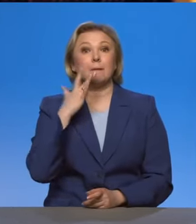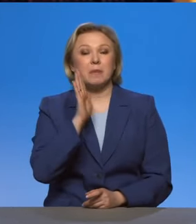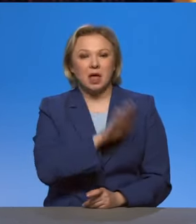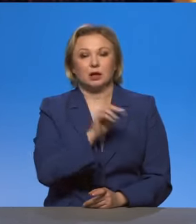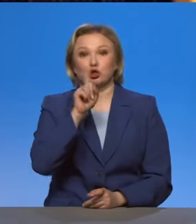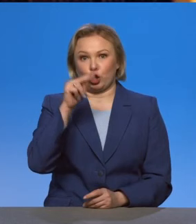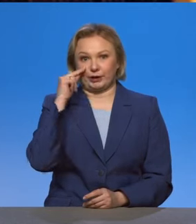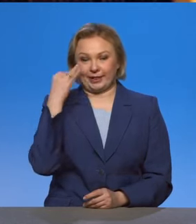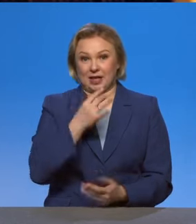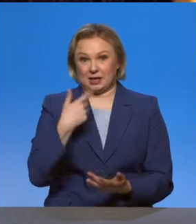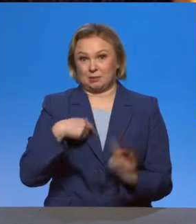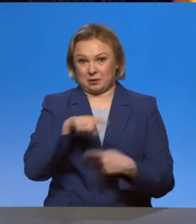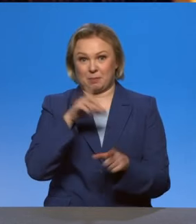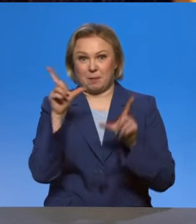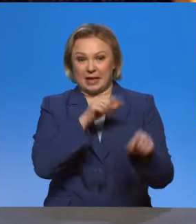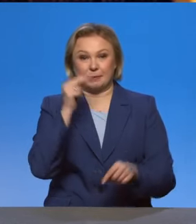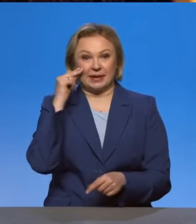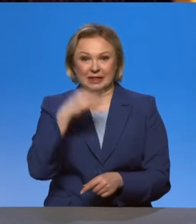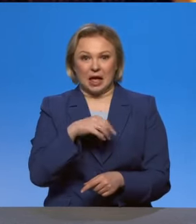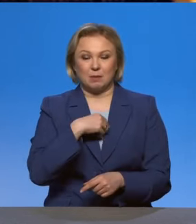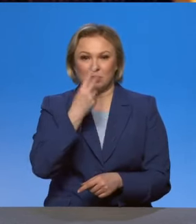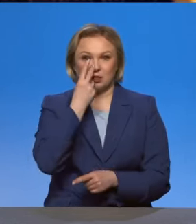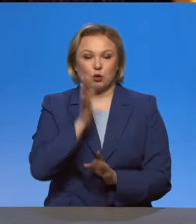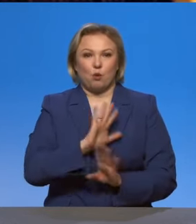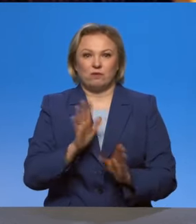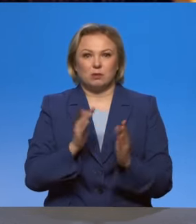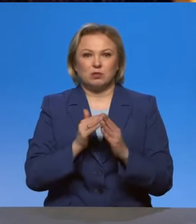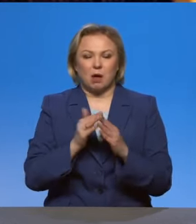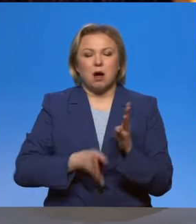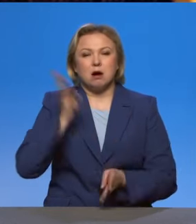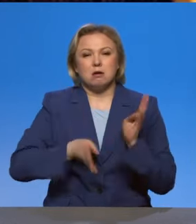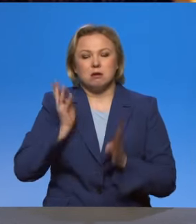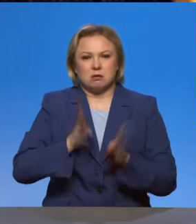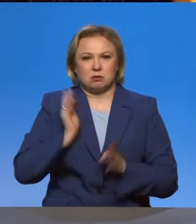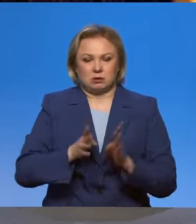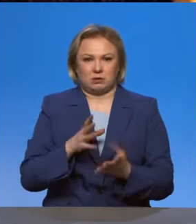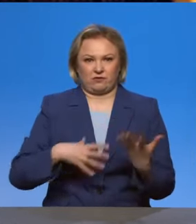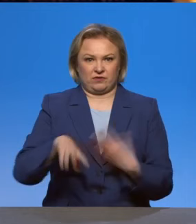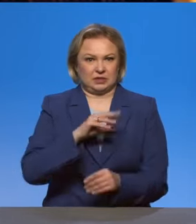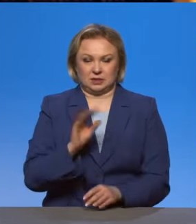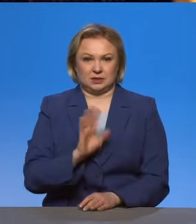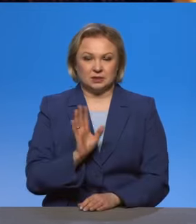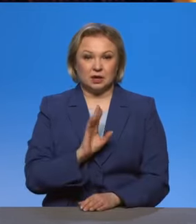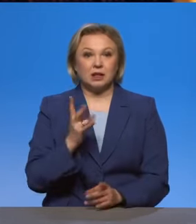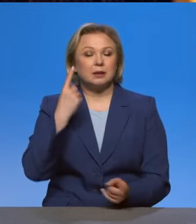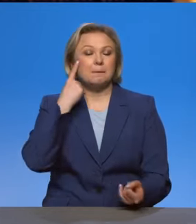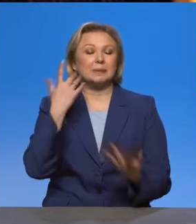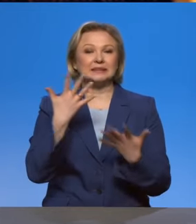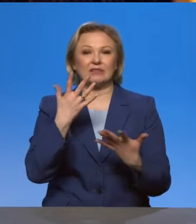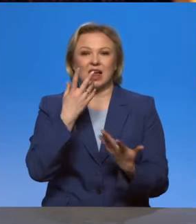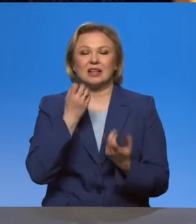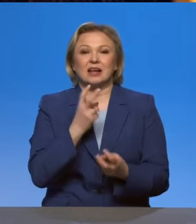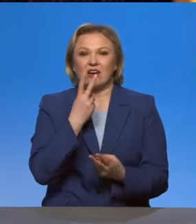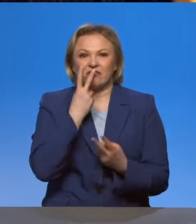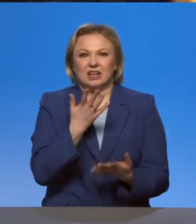вами поедем в Китай, мы не увидим вот везде огромные дома, да, то есть тут надо представлять себе, как выглядит этот тип застройки.